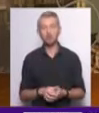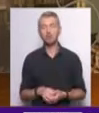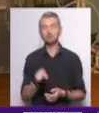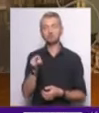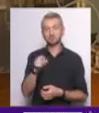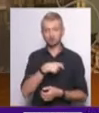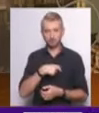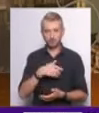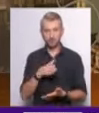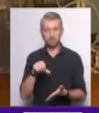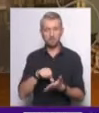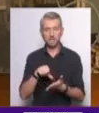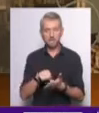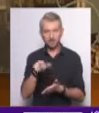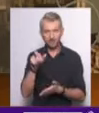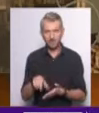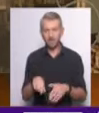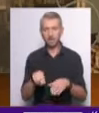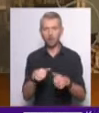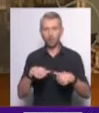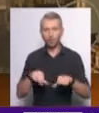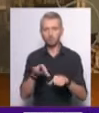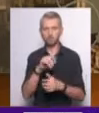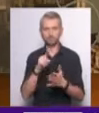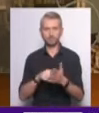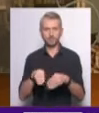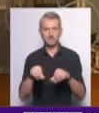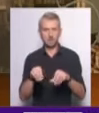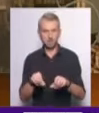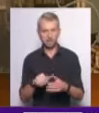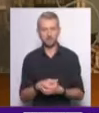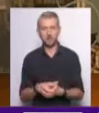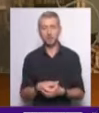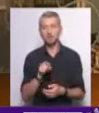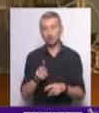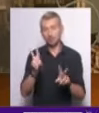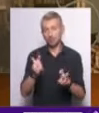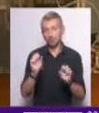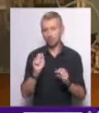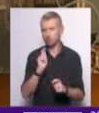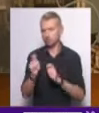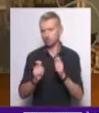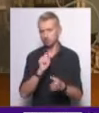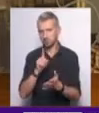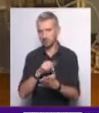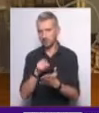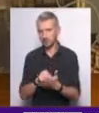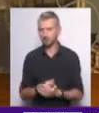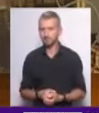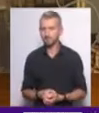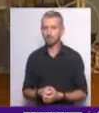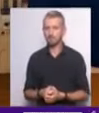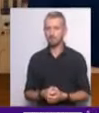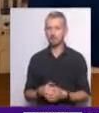Володимир Назаренко є представником земельної комісії. Тож на тему цієї комісії також можете ставити будь-які питання. Отже, пане